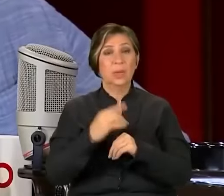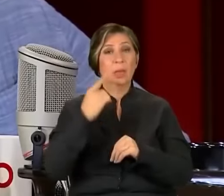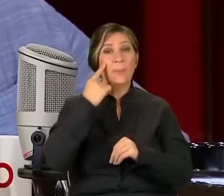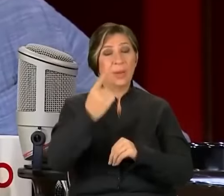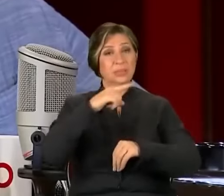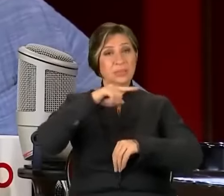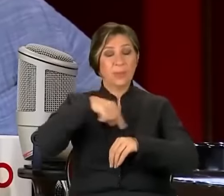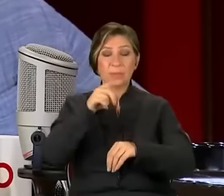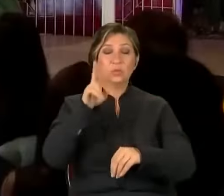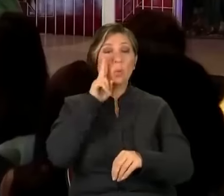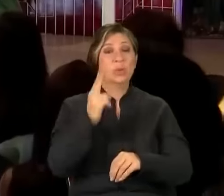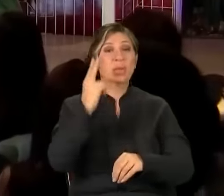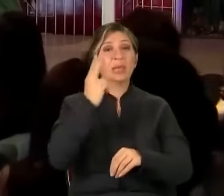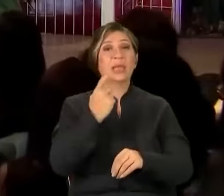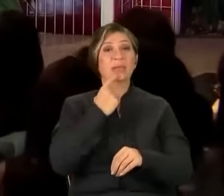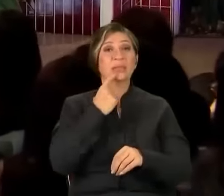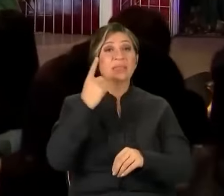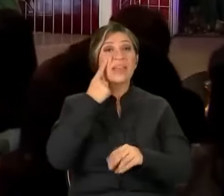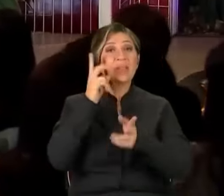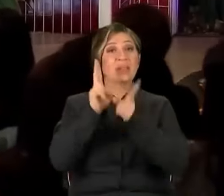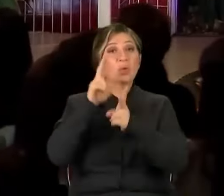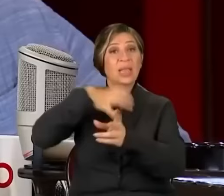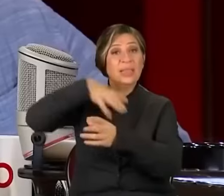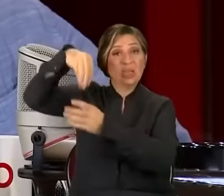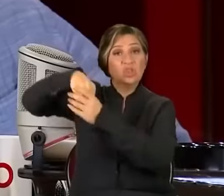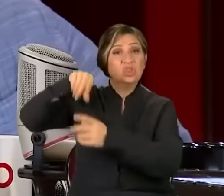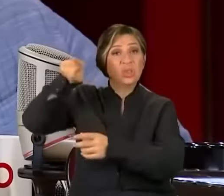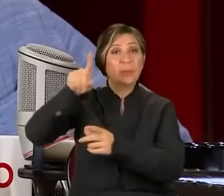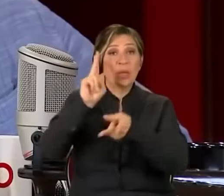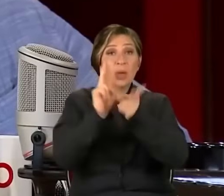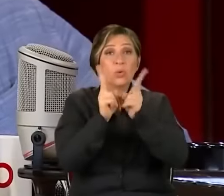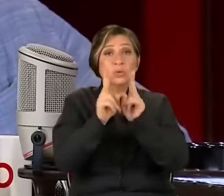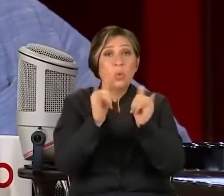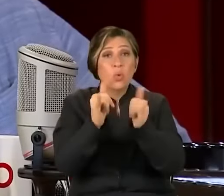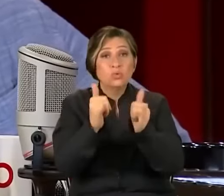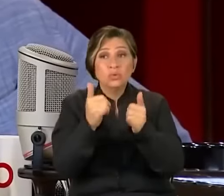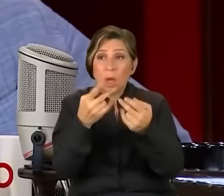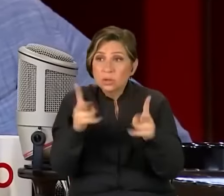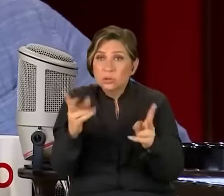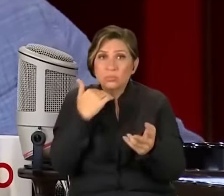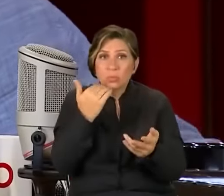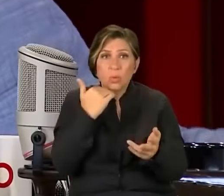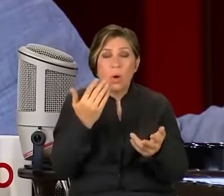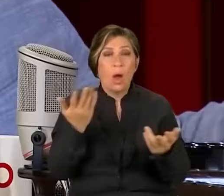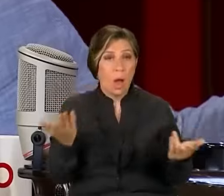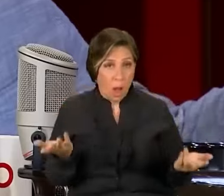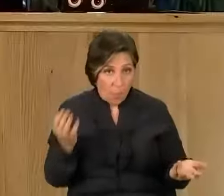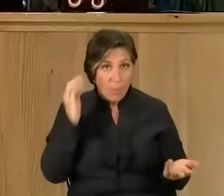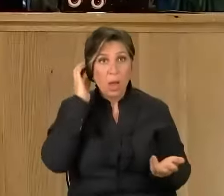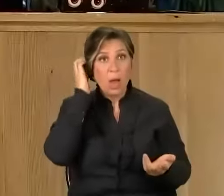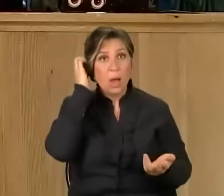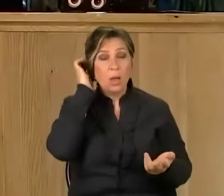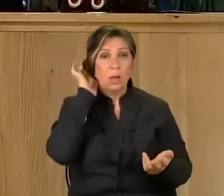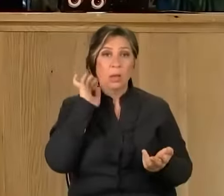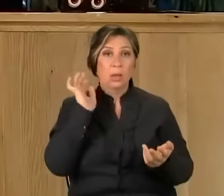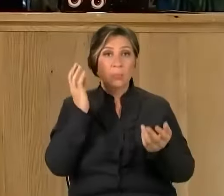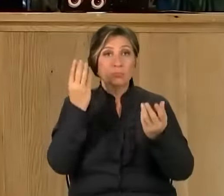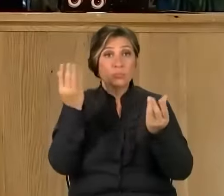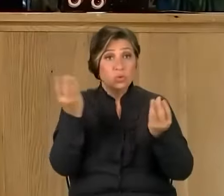Baktığınız zaman son 7 yıldır devlet tiyatrolarında kendi içerisinde bir oyuncu kadrosu da açılmıyor. Yani ama birçok